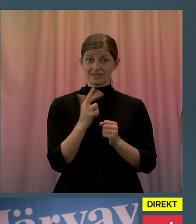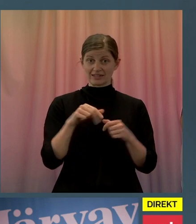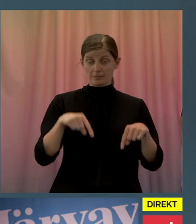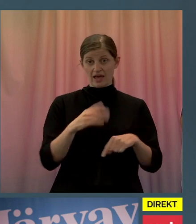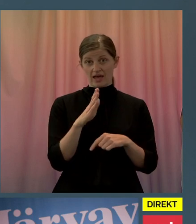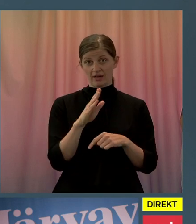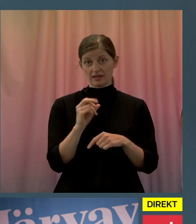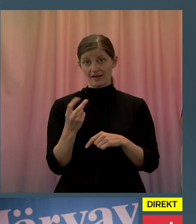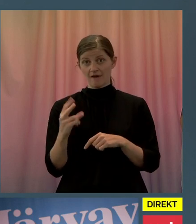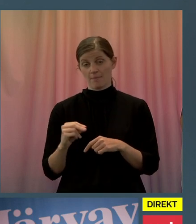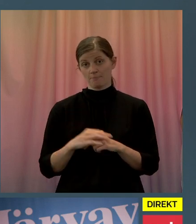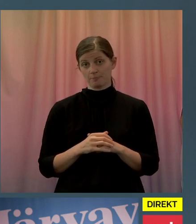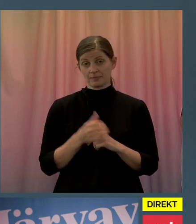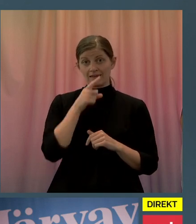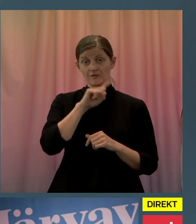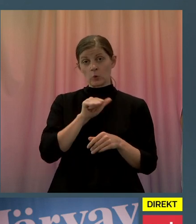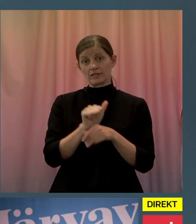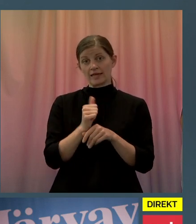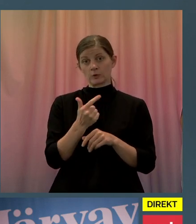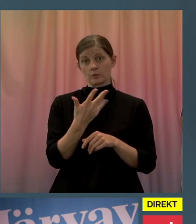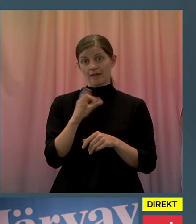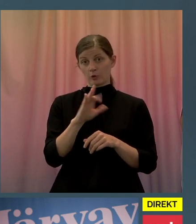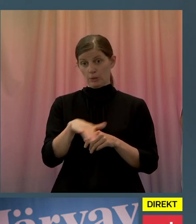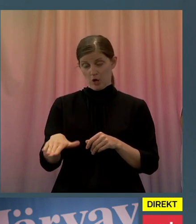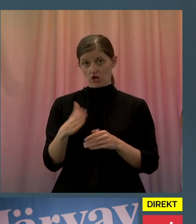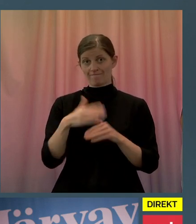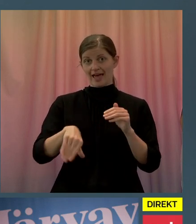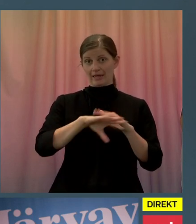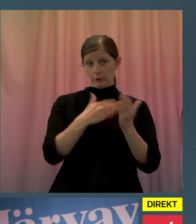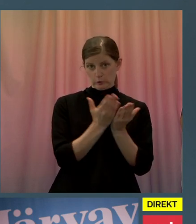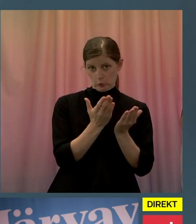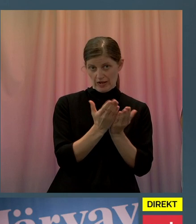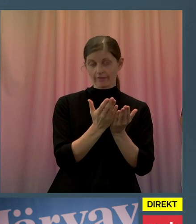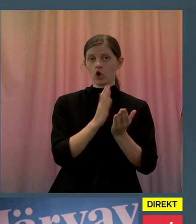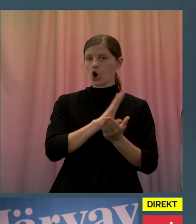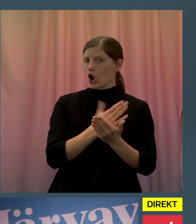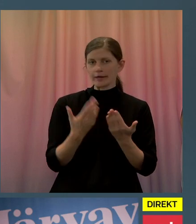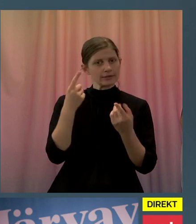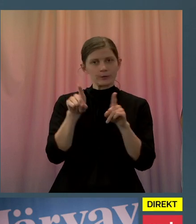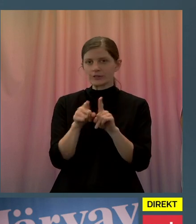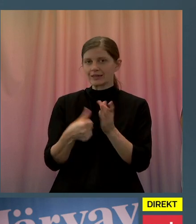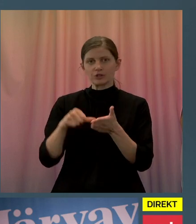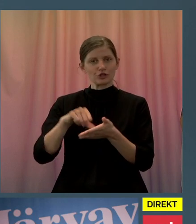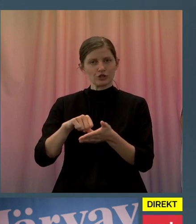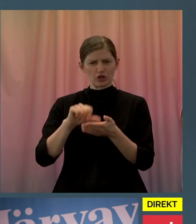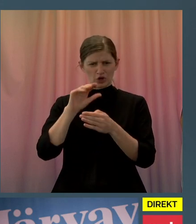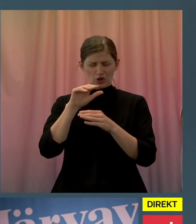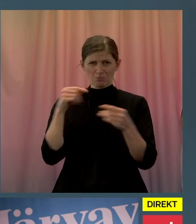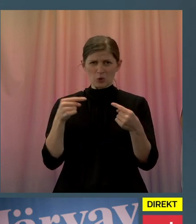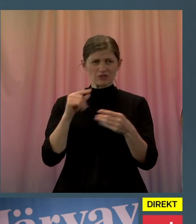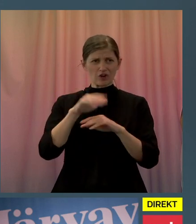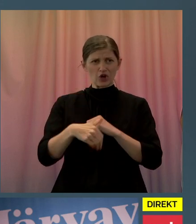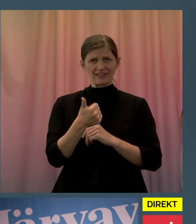Förra våren lämnade 16 500 barn grundskolan utan godkända betyg. Det är över